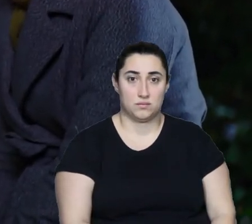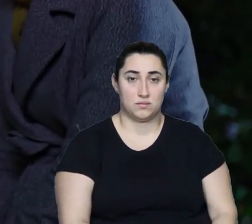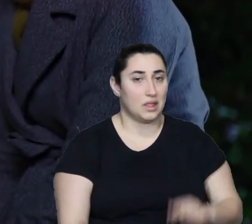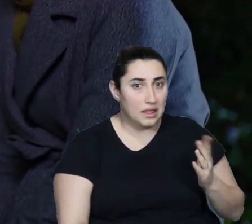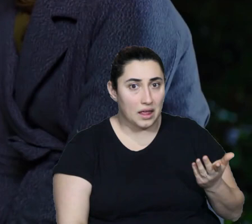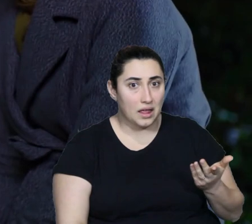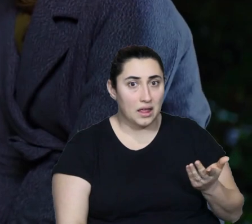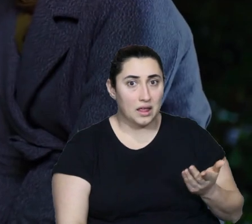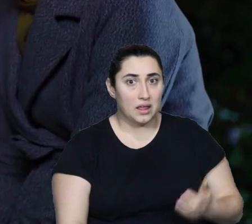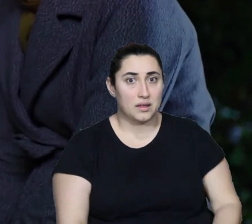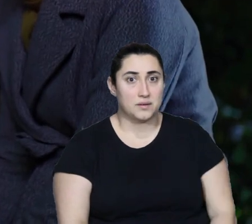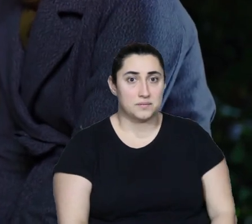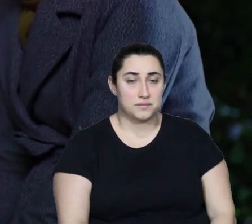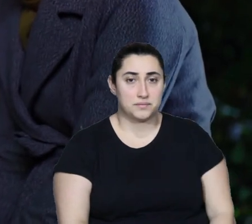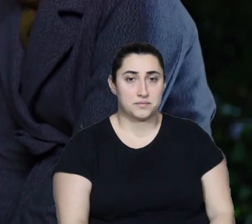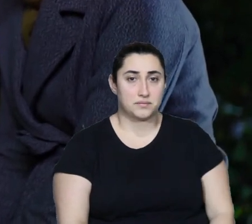Ney?